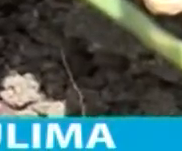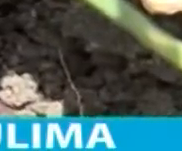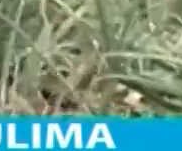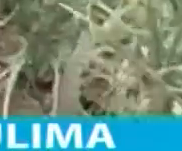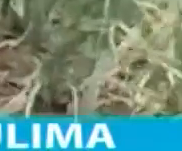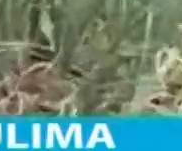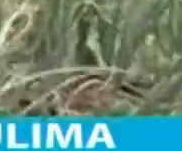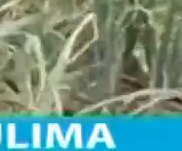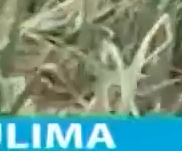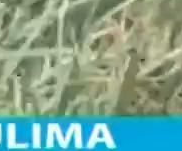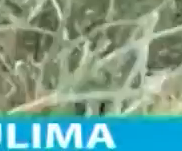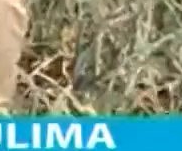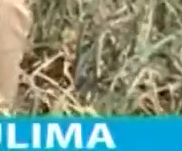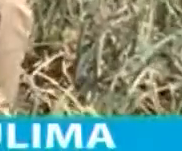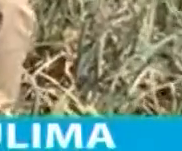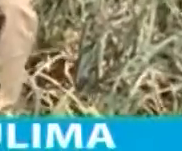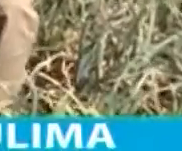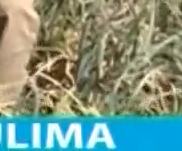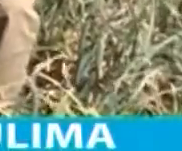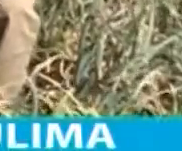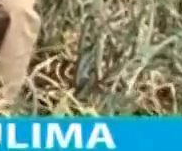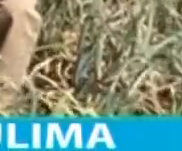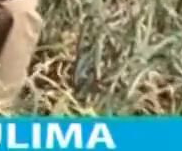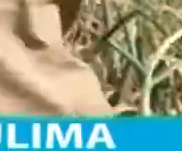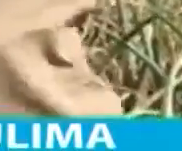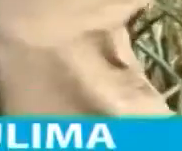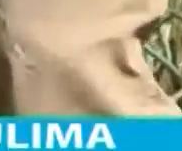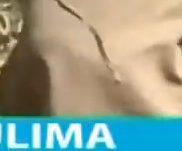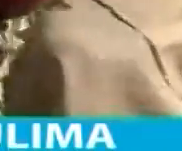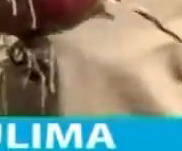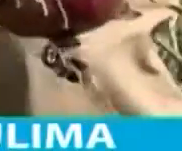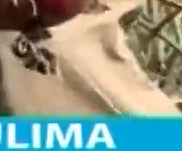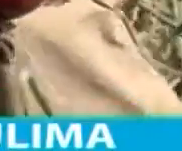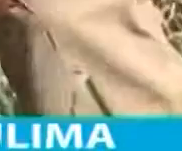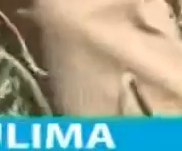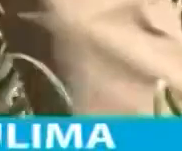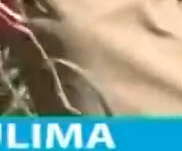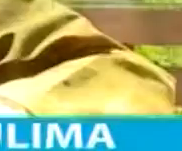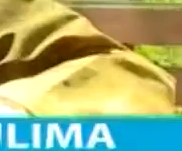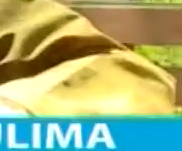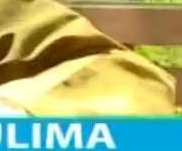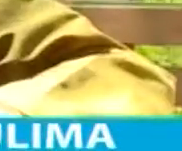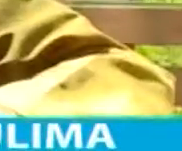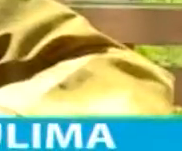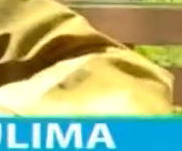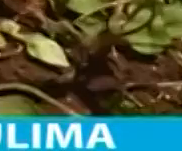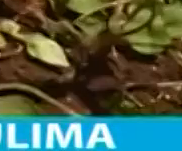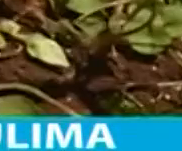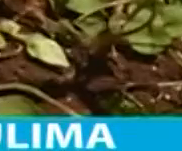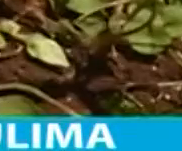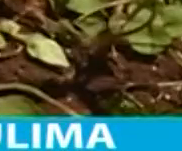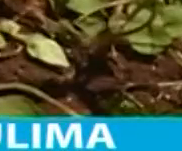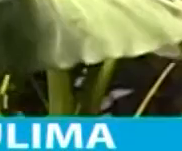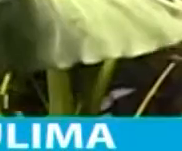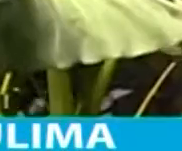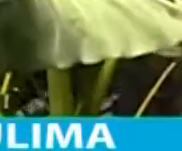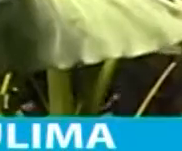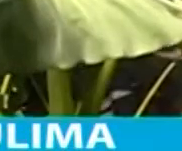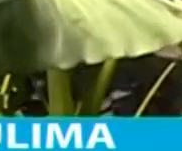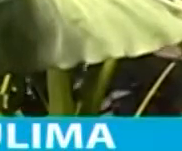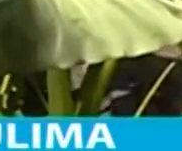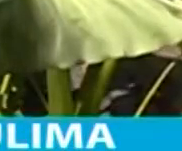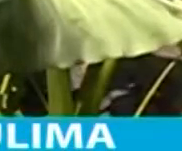na rutuba. So it does well. Kisha tukuze nduma eneo la Kenya. Nduma